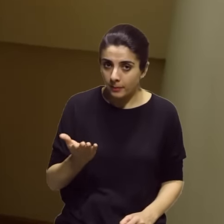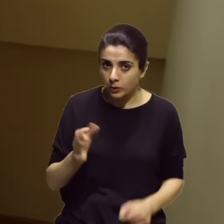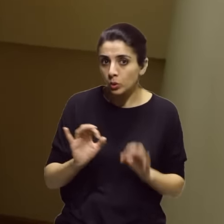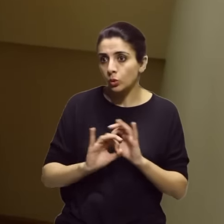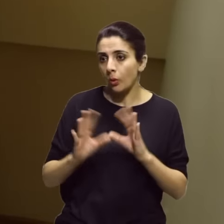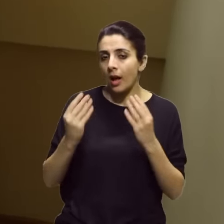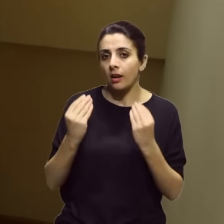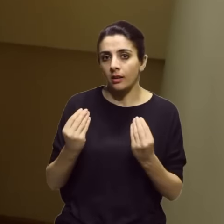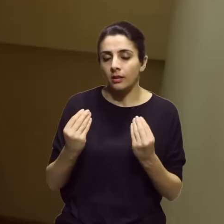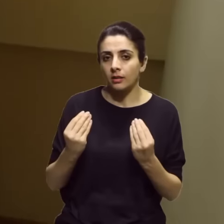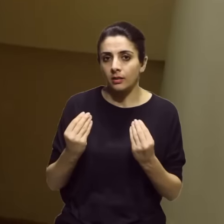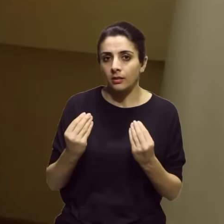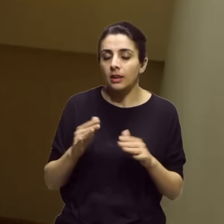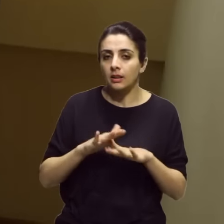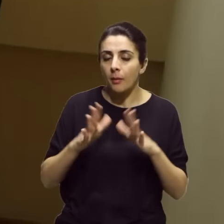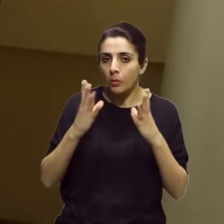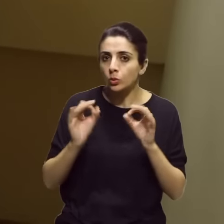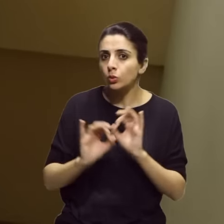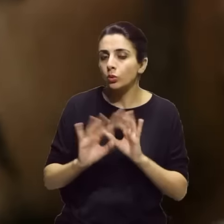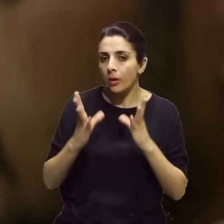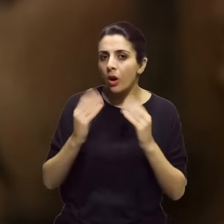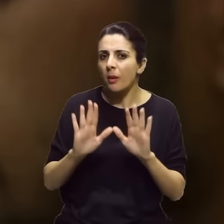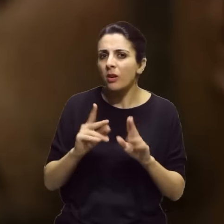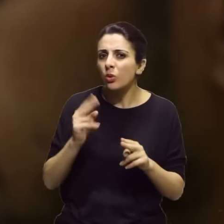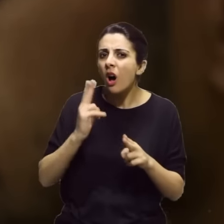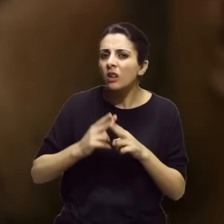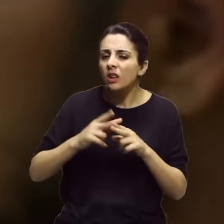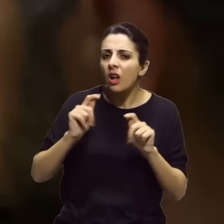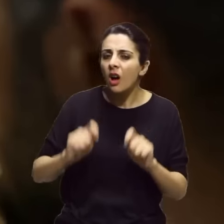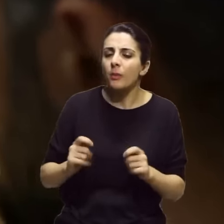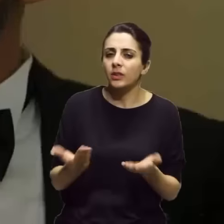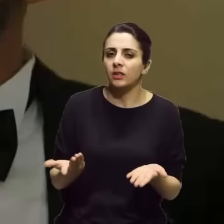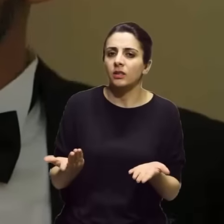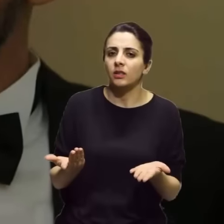Süper hareket. Tamam, süper hareket ama çok acelecisin.